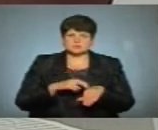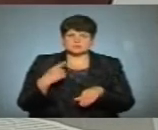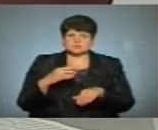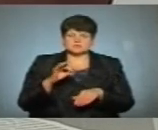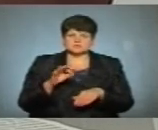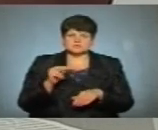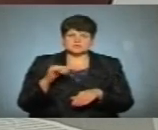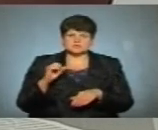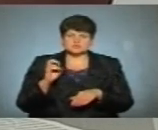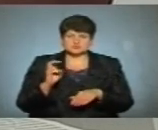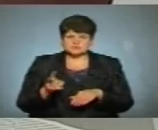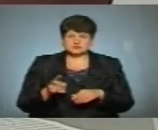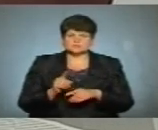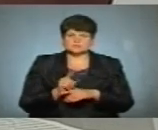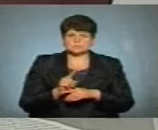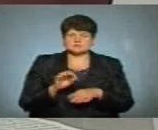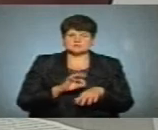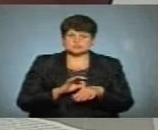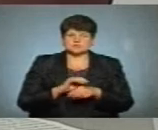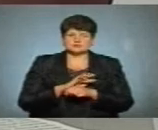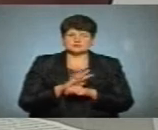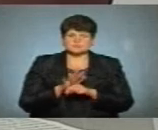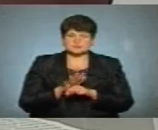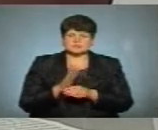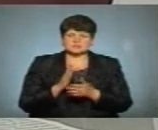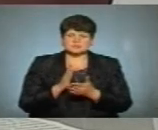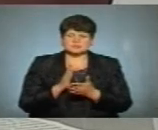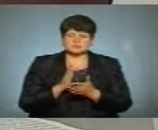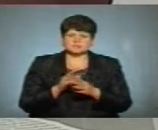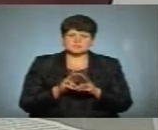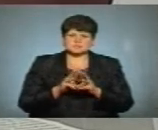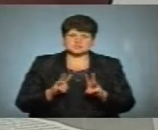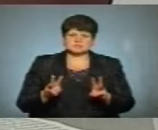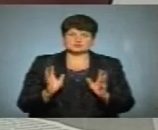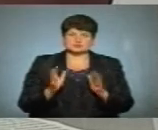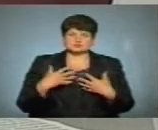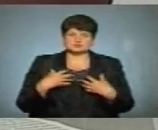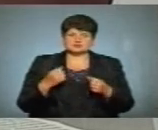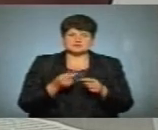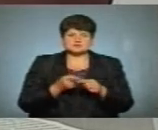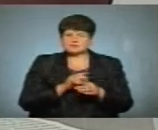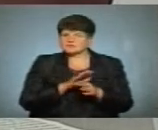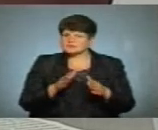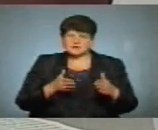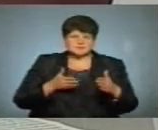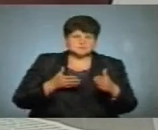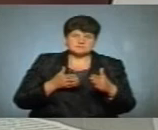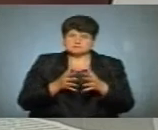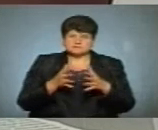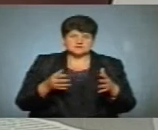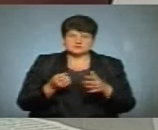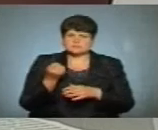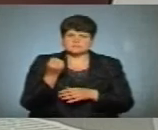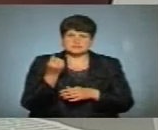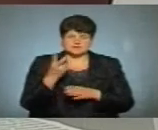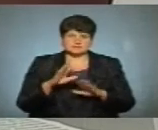Оксани Чайчук, норма захворюваності на COVID-19 встановлена Міністерством охорони здоров'я – це не більше 12 лабораторно підтверджених